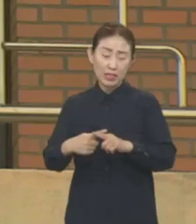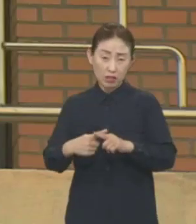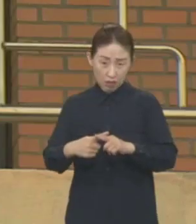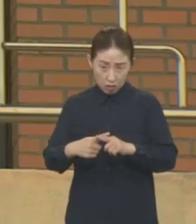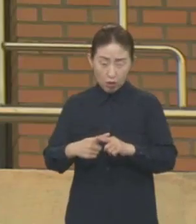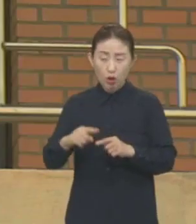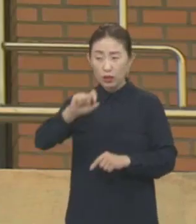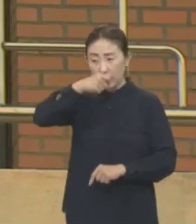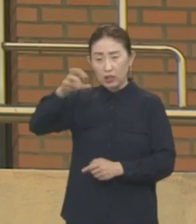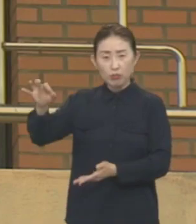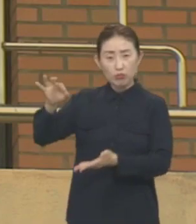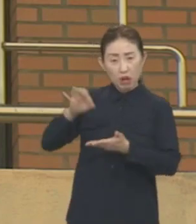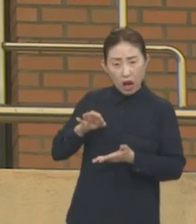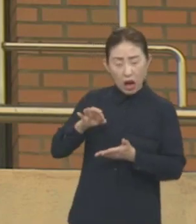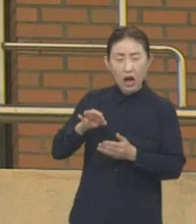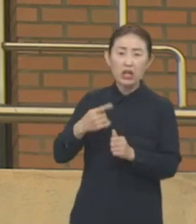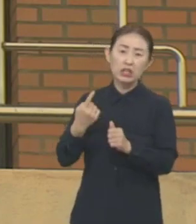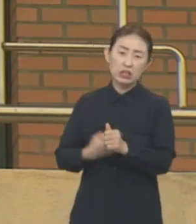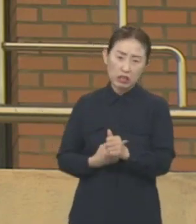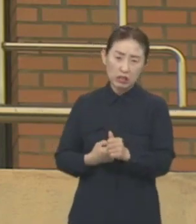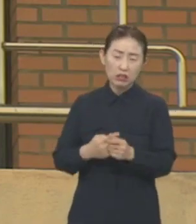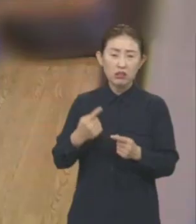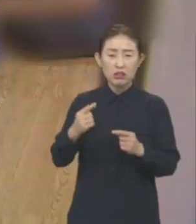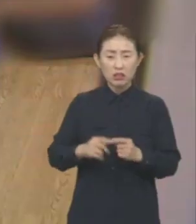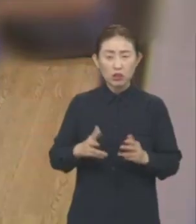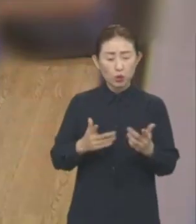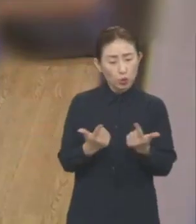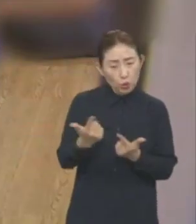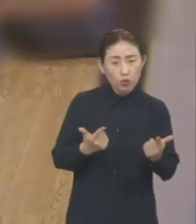따른 긴축 재정 운영 검토에 들어갔습니다.